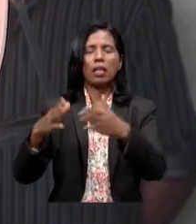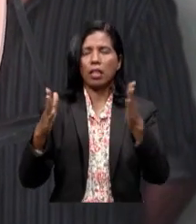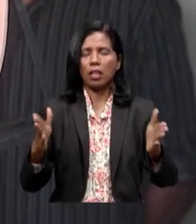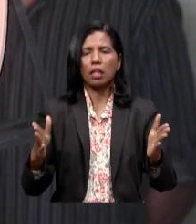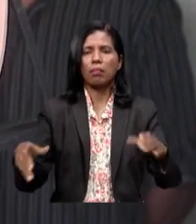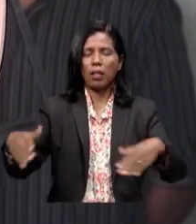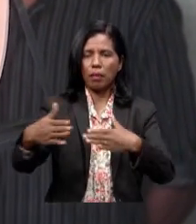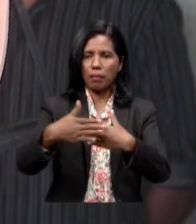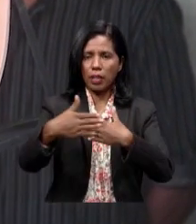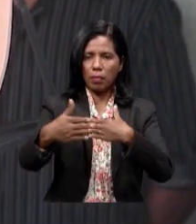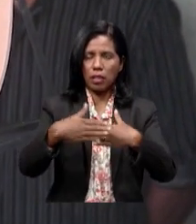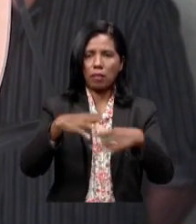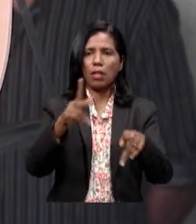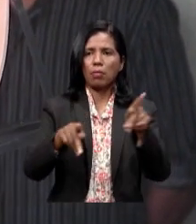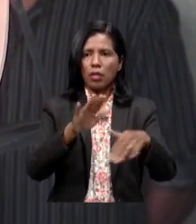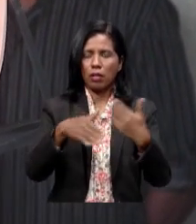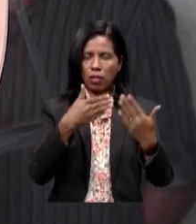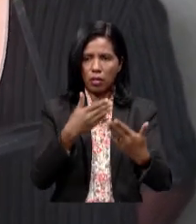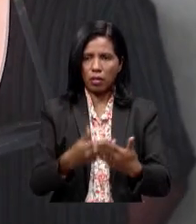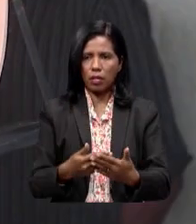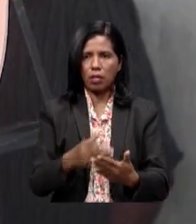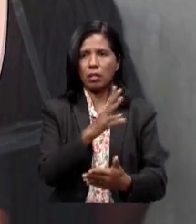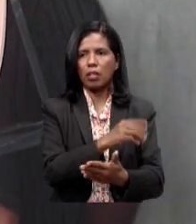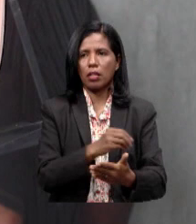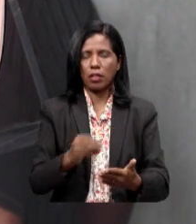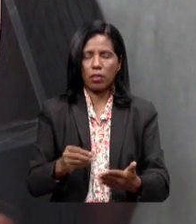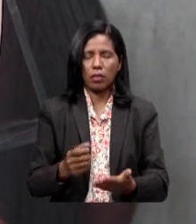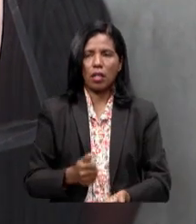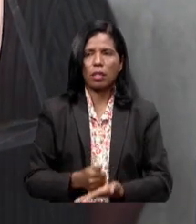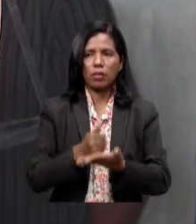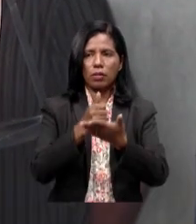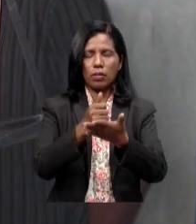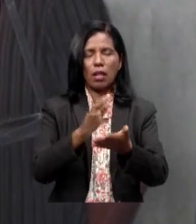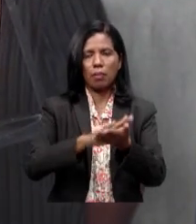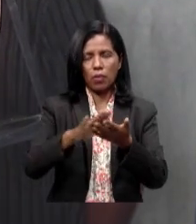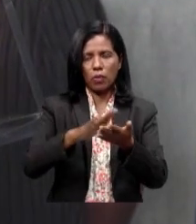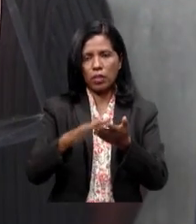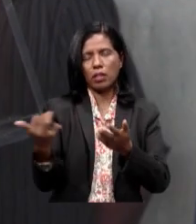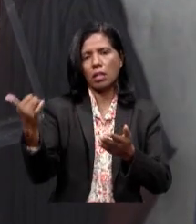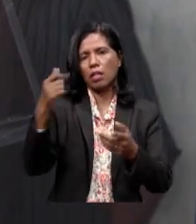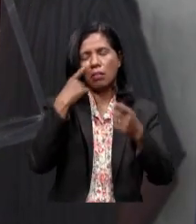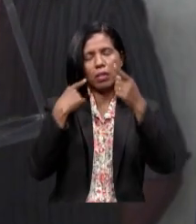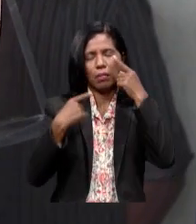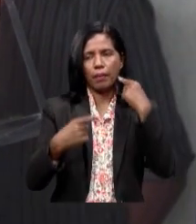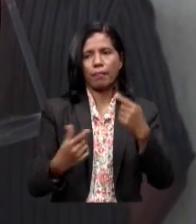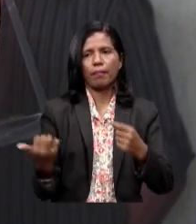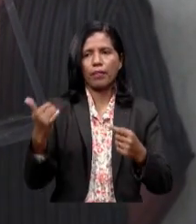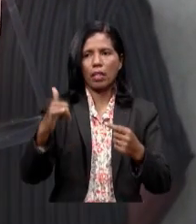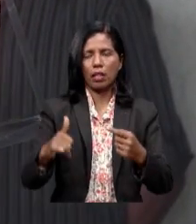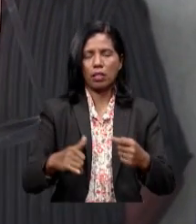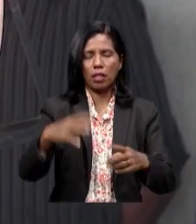pesi ban ni povo, oli, hana, oli amaras, sirani matambe, oli loke sapeo